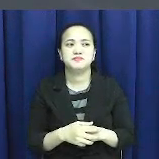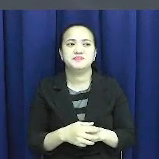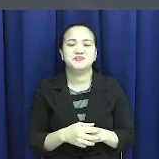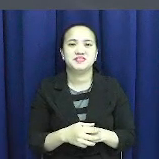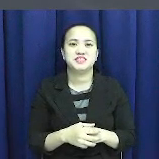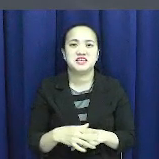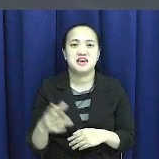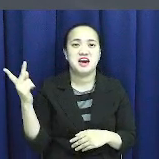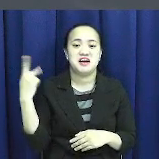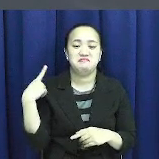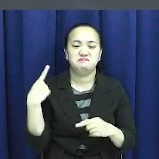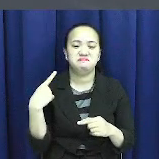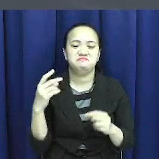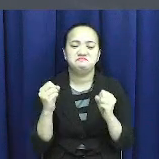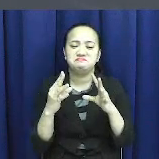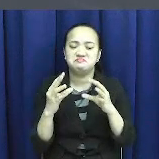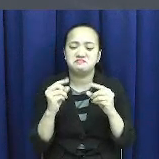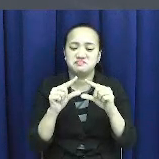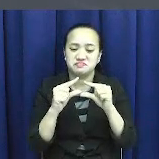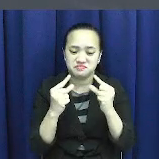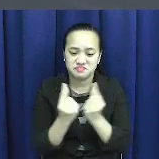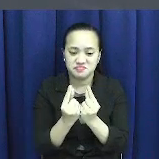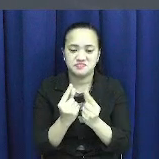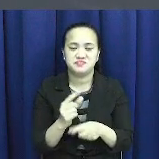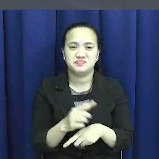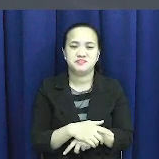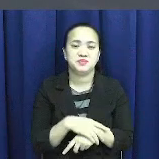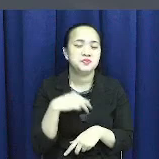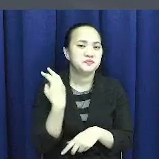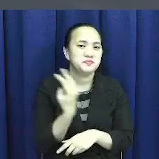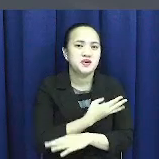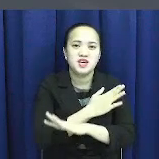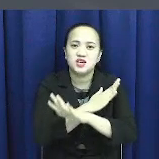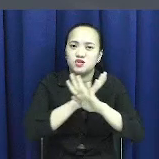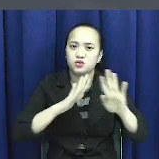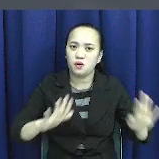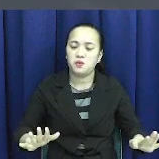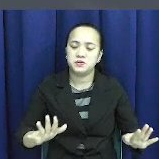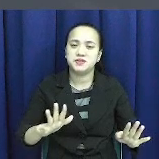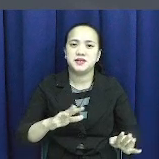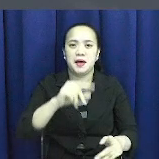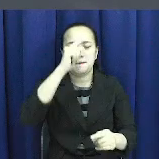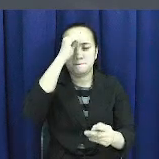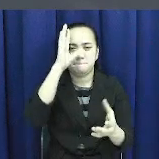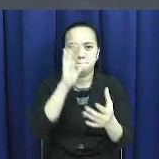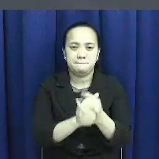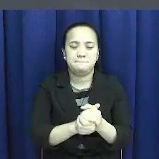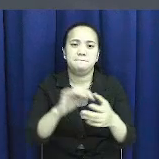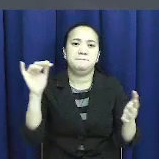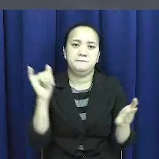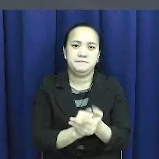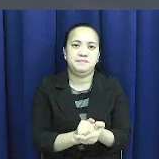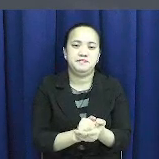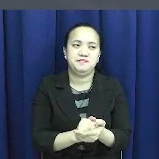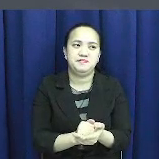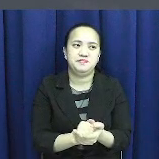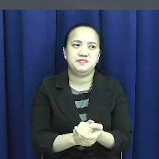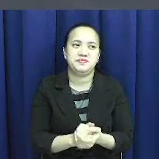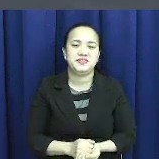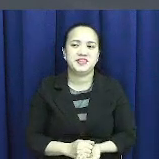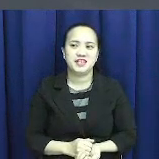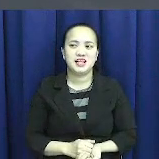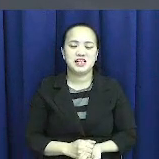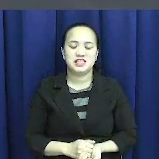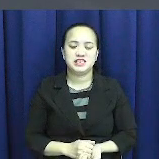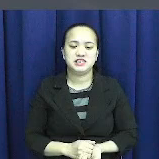Ang daming station eh. Oh. Hindi po tayo naniniwala sa mediatrix. Ang mediatrix po ay babae, pero hindi po